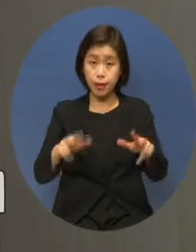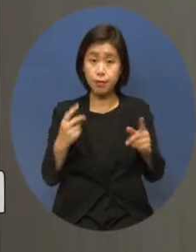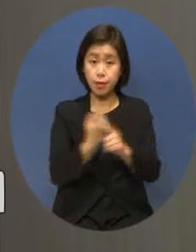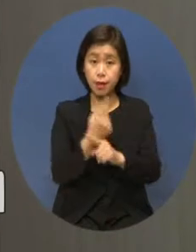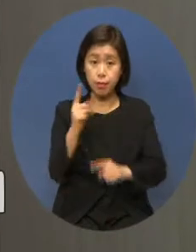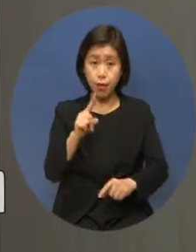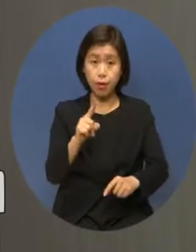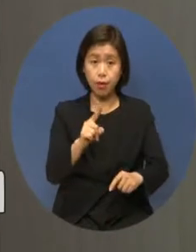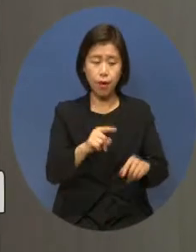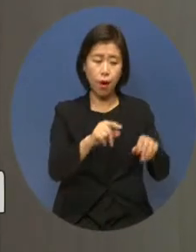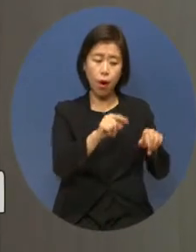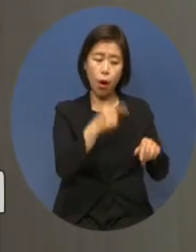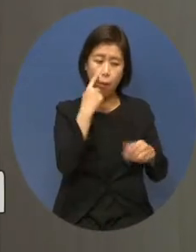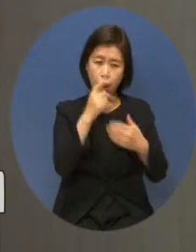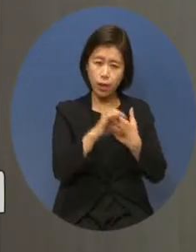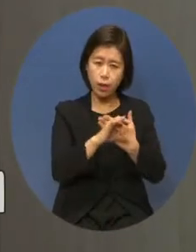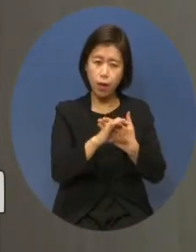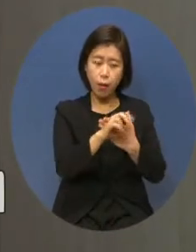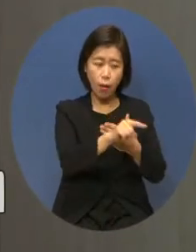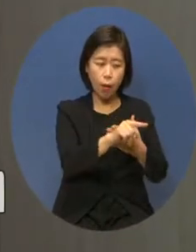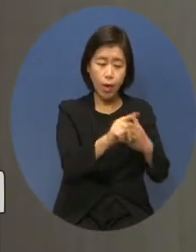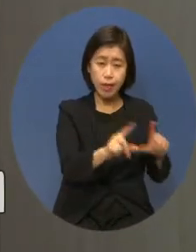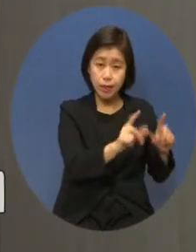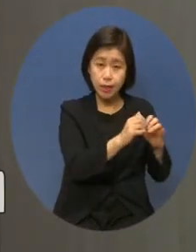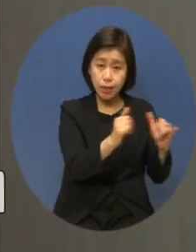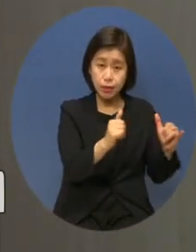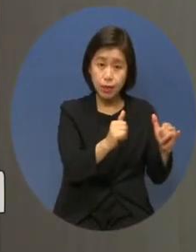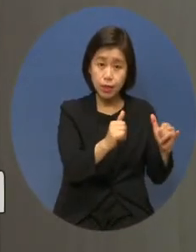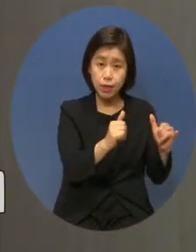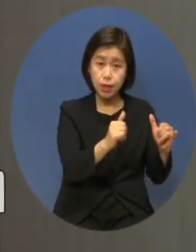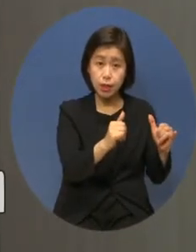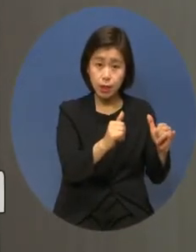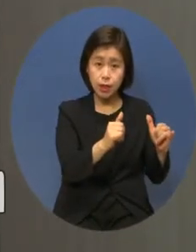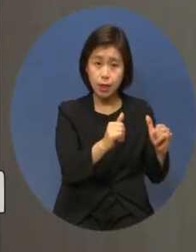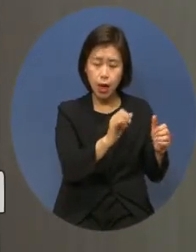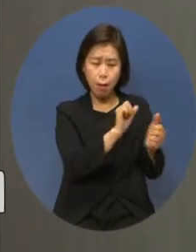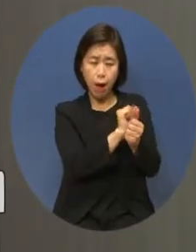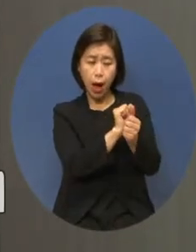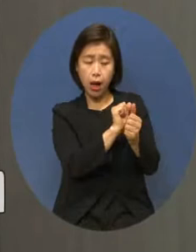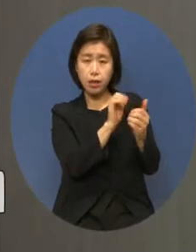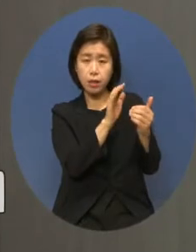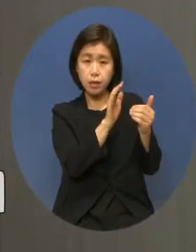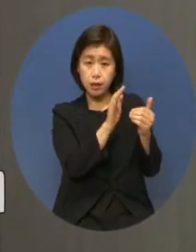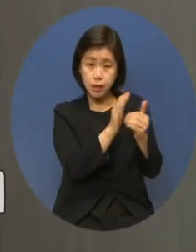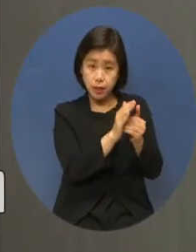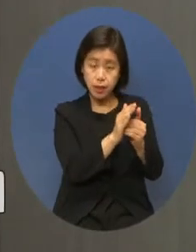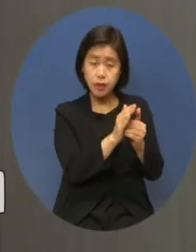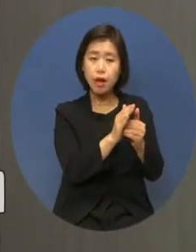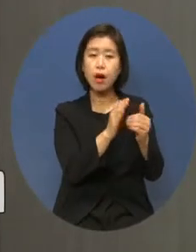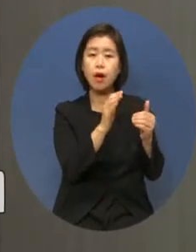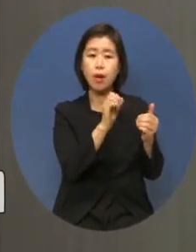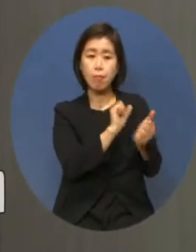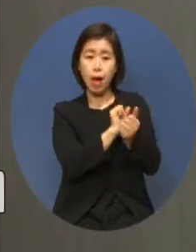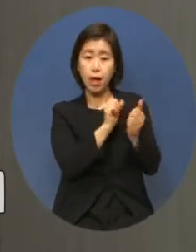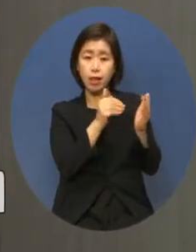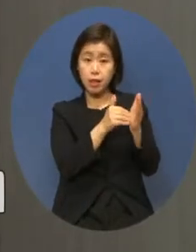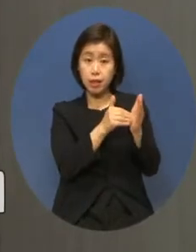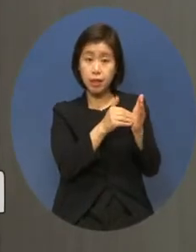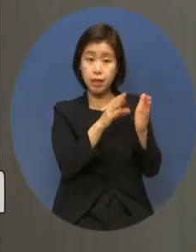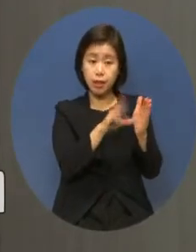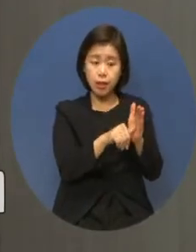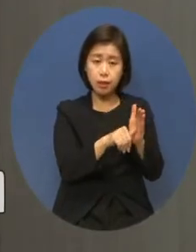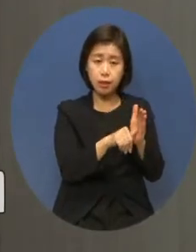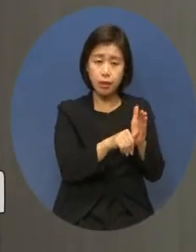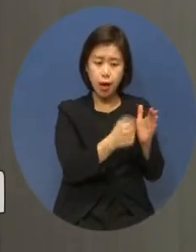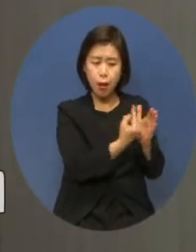이에 필요한 뭐 활동 지원을 비롯한 여러 가지 물적, 인적 지원을 해야 된다는 의무를 명시하는 법으로 이제 긴급 탈시설법, 코로나